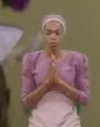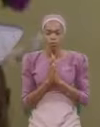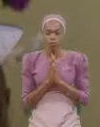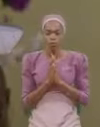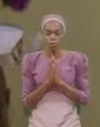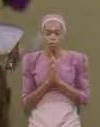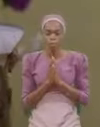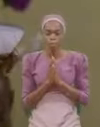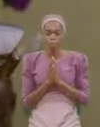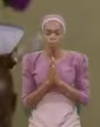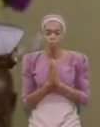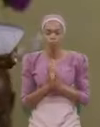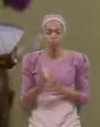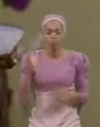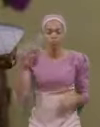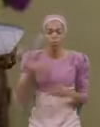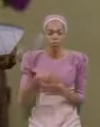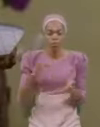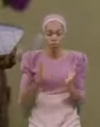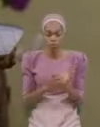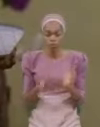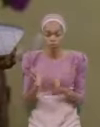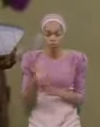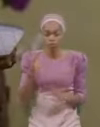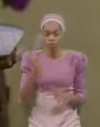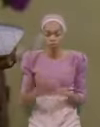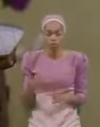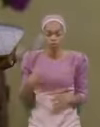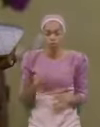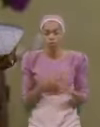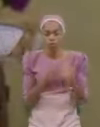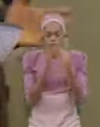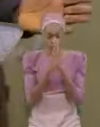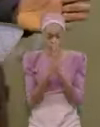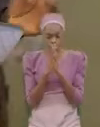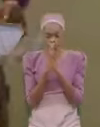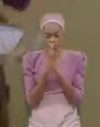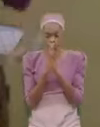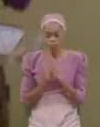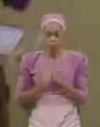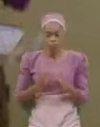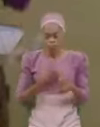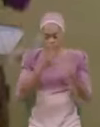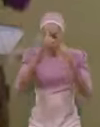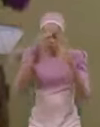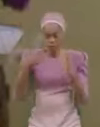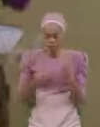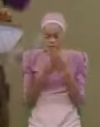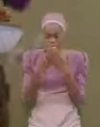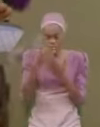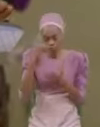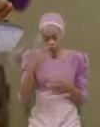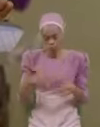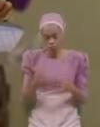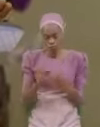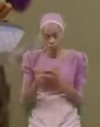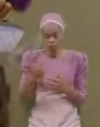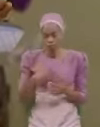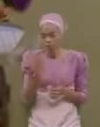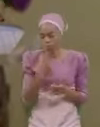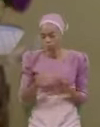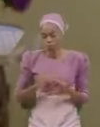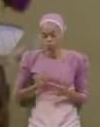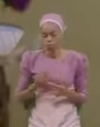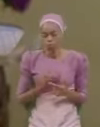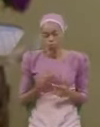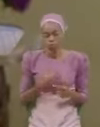Dieu au nom de Jésus nous prions notre père nous te remercions pour la don tu nous a parlé